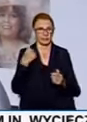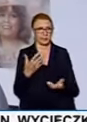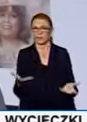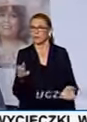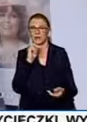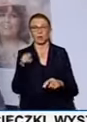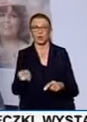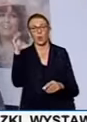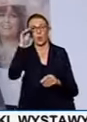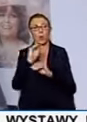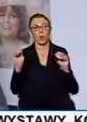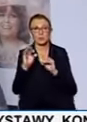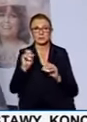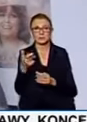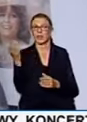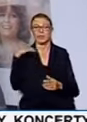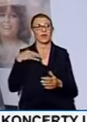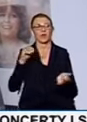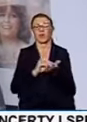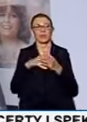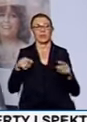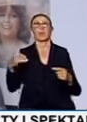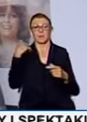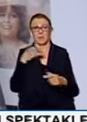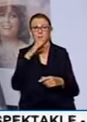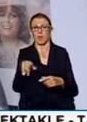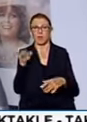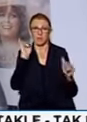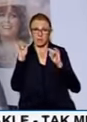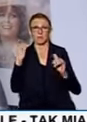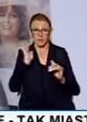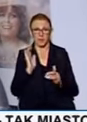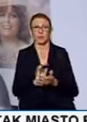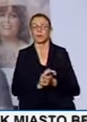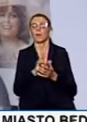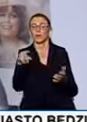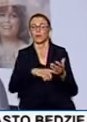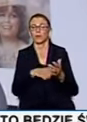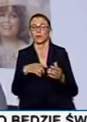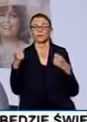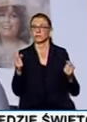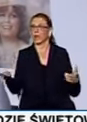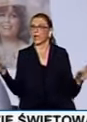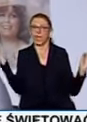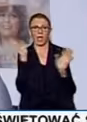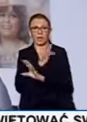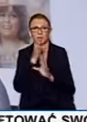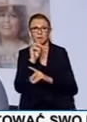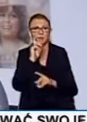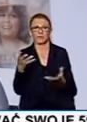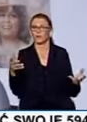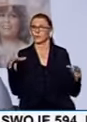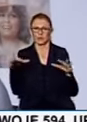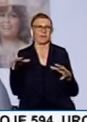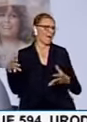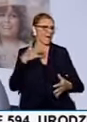niesamowite na tych kursach, czego jeszcze wcześniej nigdy nie doświadczyłem, a już brałem udział w tego typu imprezach, to niesłychana atmosfera, po prostu totalna